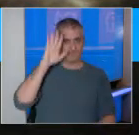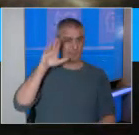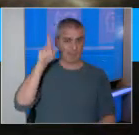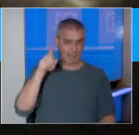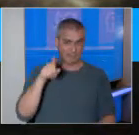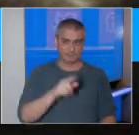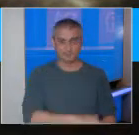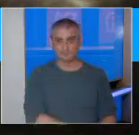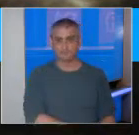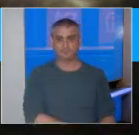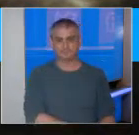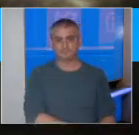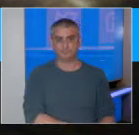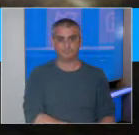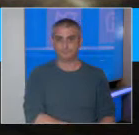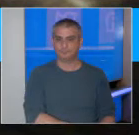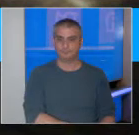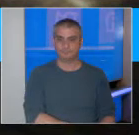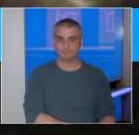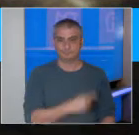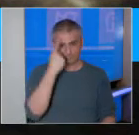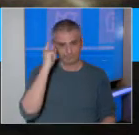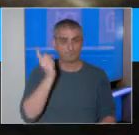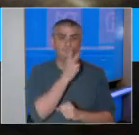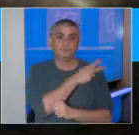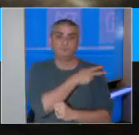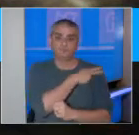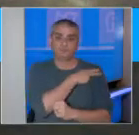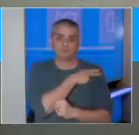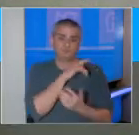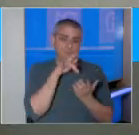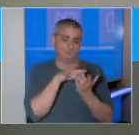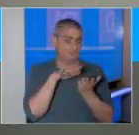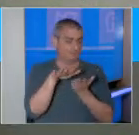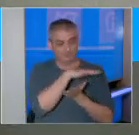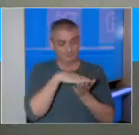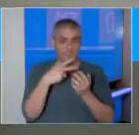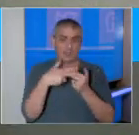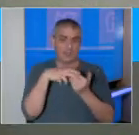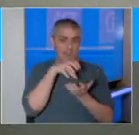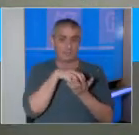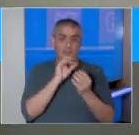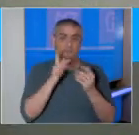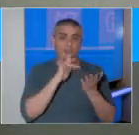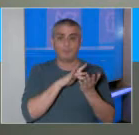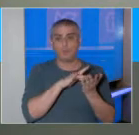עילית, ואז למעשה אנחנו יודעים שכוחות משטרה נמצאים בסביבות המתחם של האירוע,